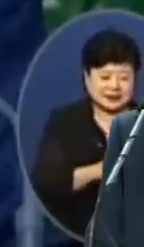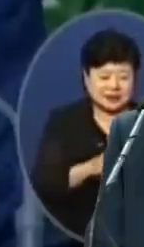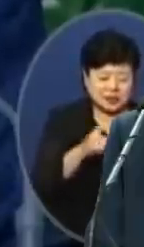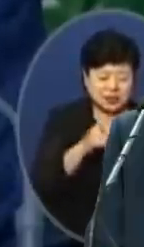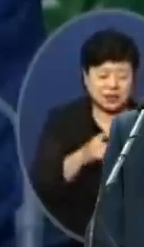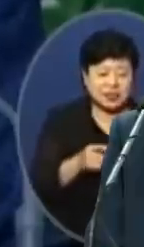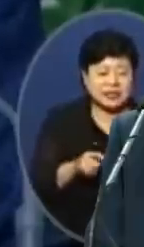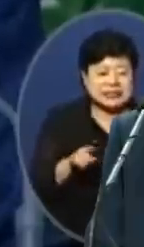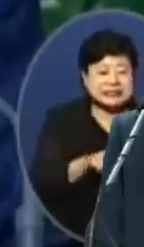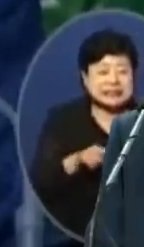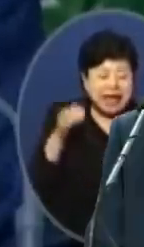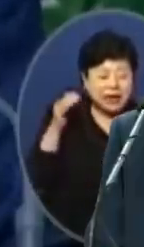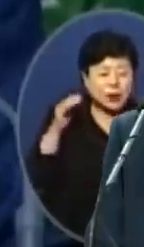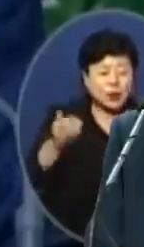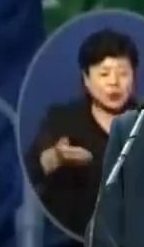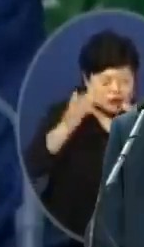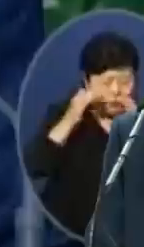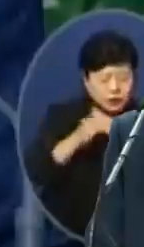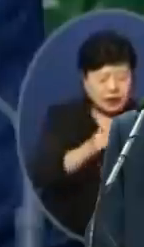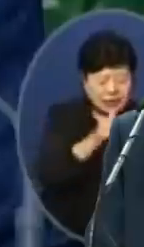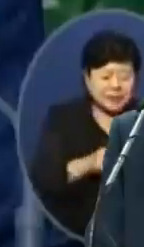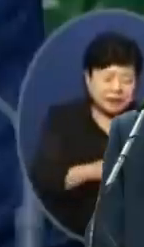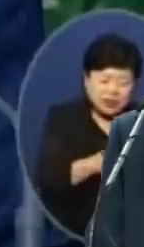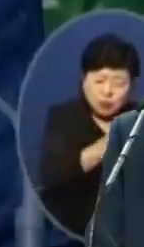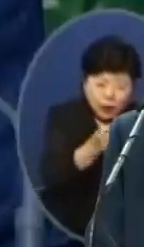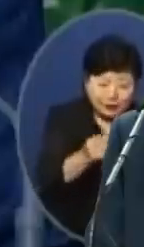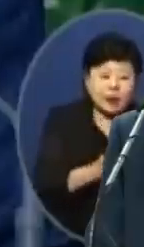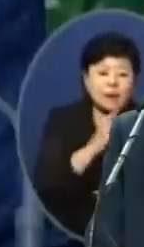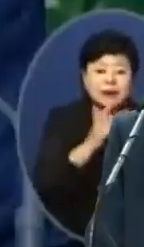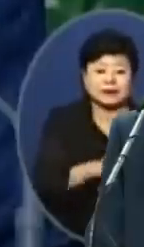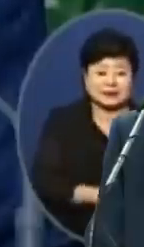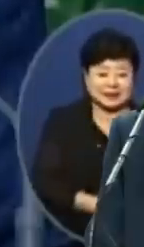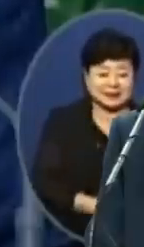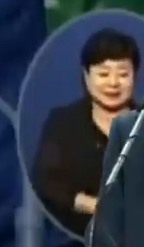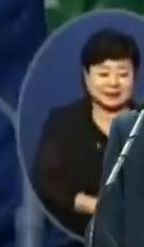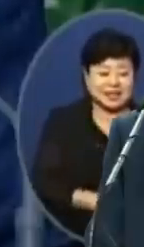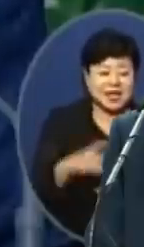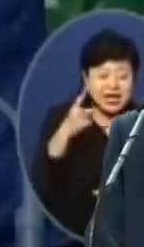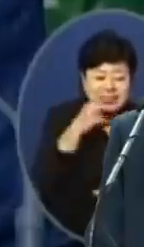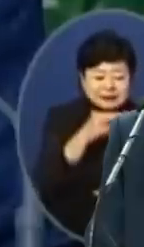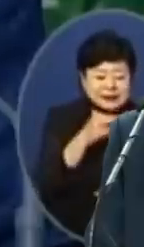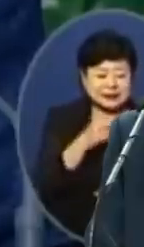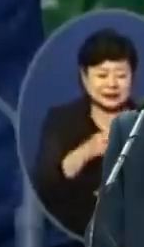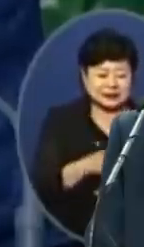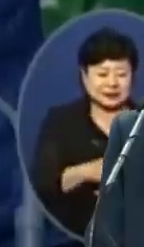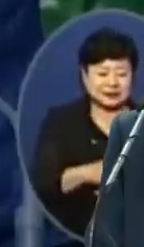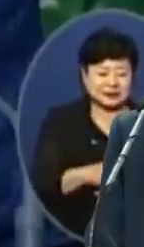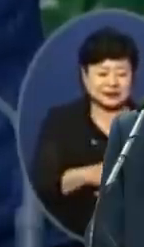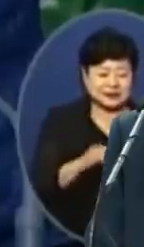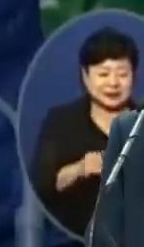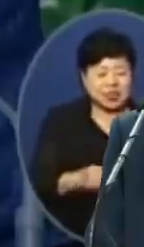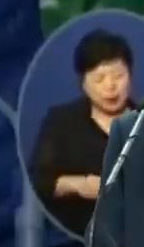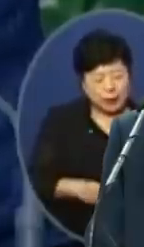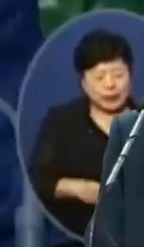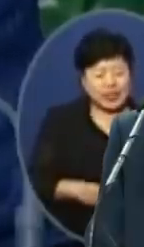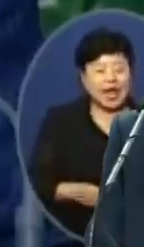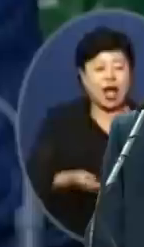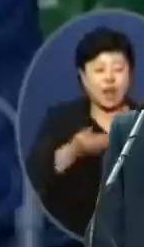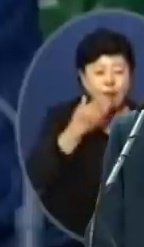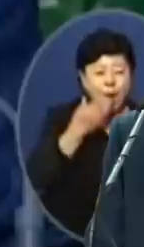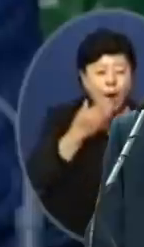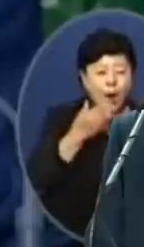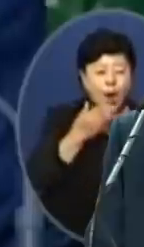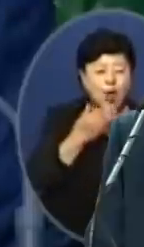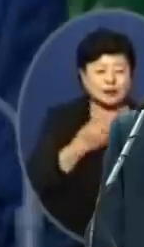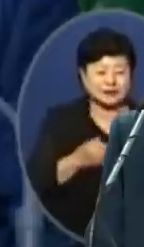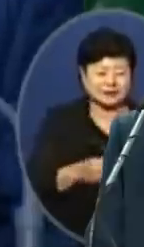세우는, 신학교를 세우는 것이 분명히 하나님 뜻으로 말씀하는 것 같아. 금식 그만하고 건너가자. 배도 고프고 한데 그냥 가서 밥